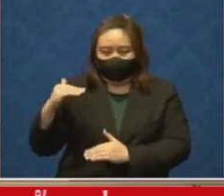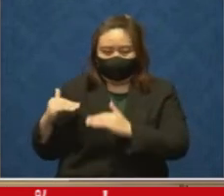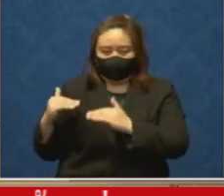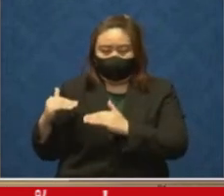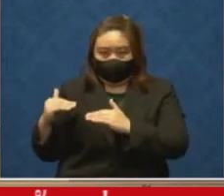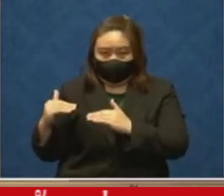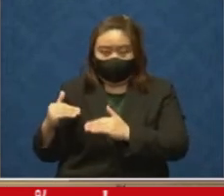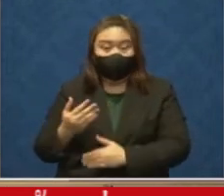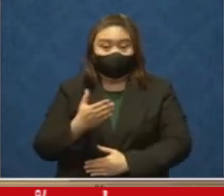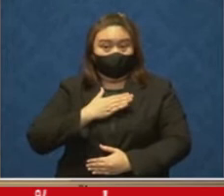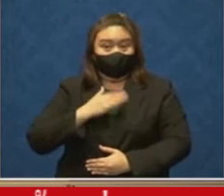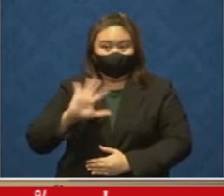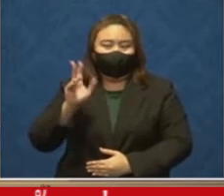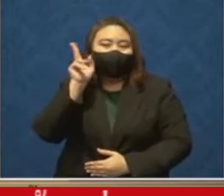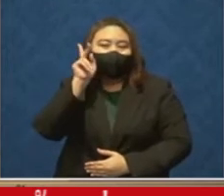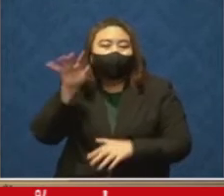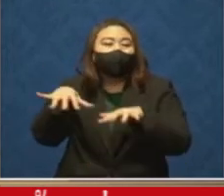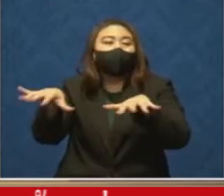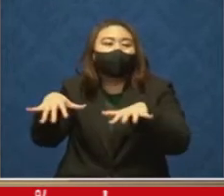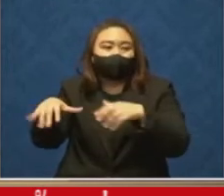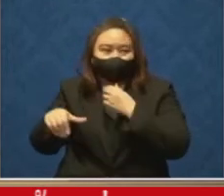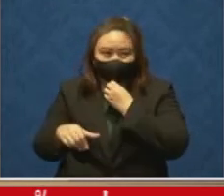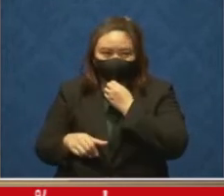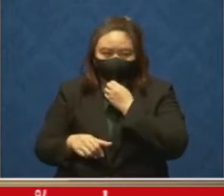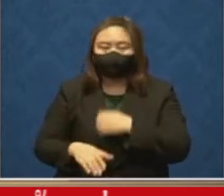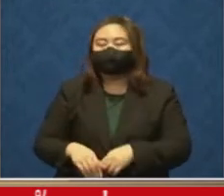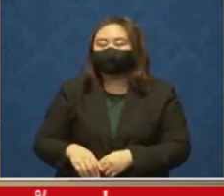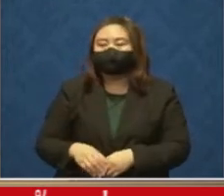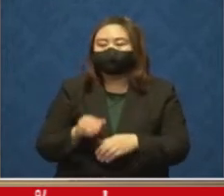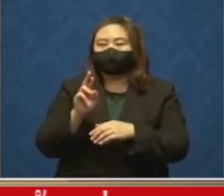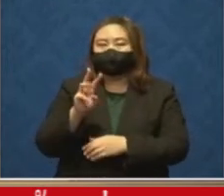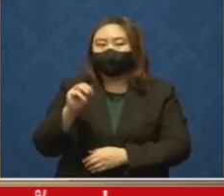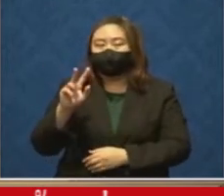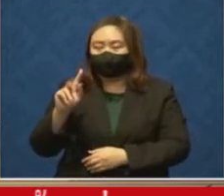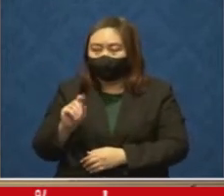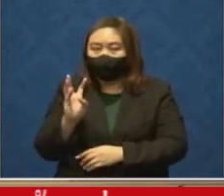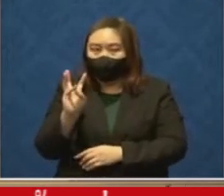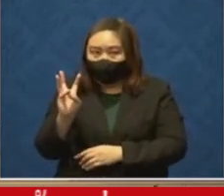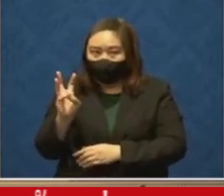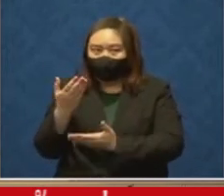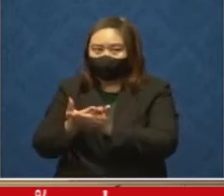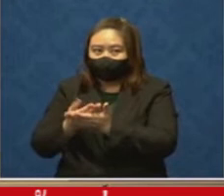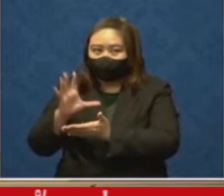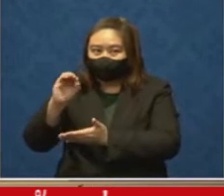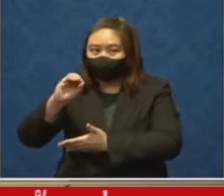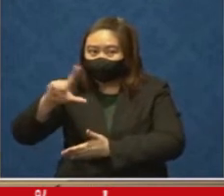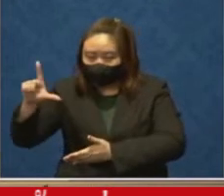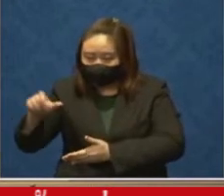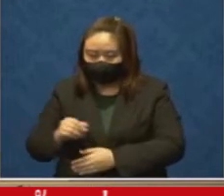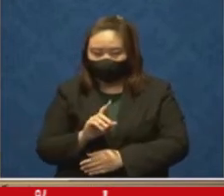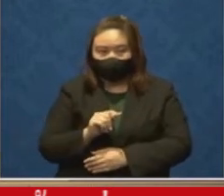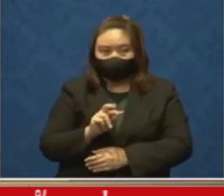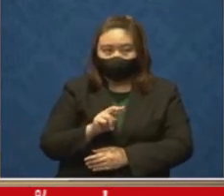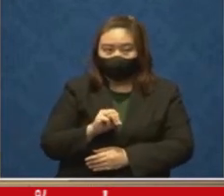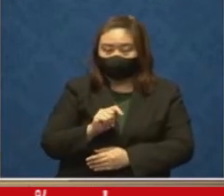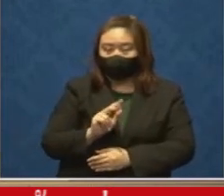่รองนี่่ะครบเป็ข่าวทๆหกัฐมลตีต LORD ประมาณ ให้ 50 ล้านสาม รัลตีให